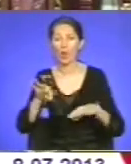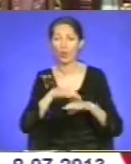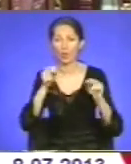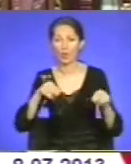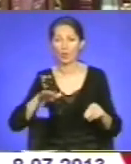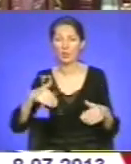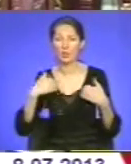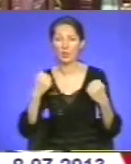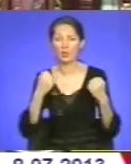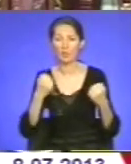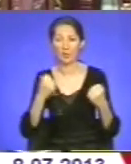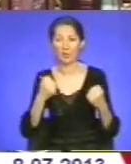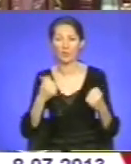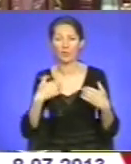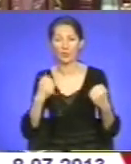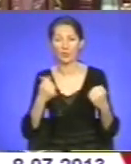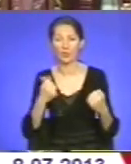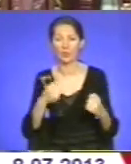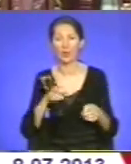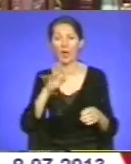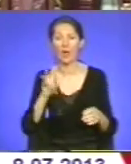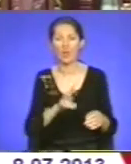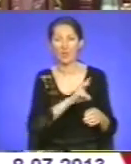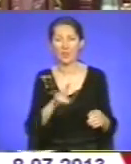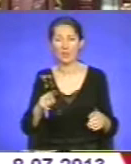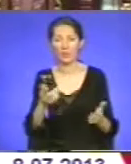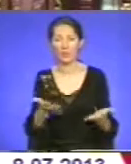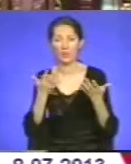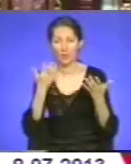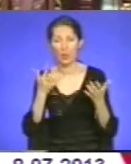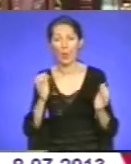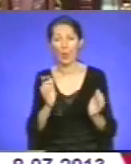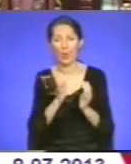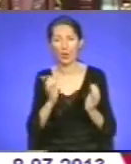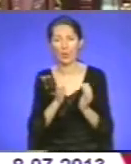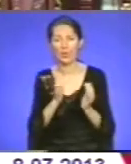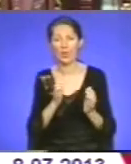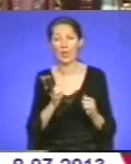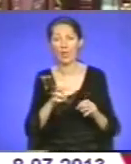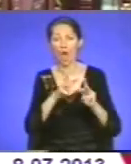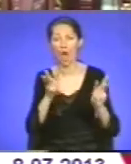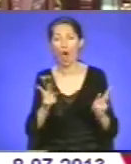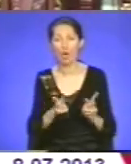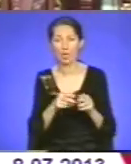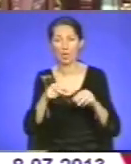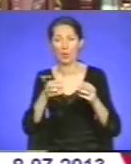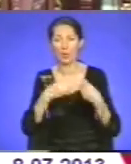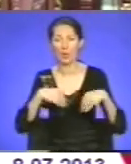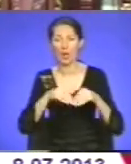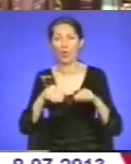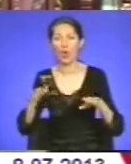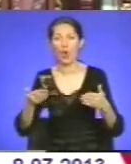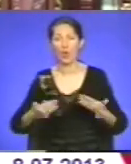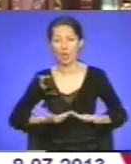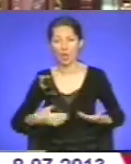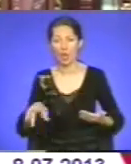християнського шлюбу, тобто християнського шлюбного життя, для того, щоб дійсно всім особам, які є